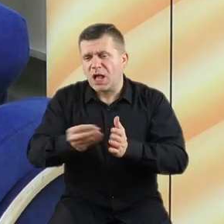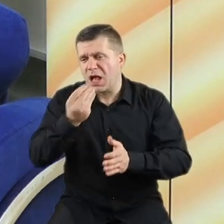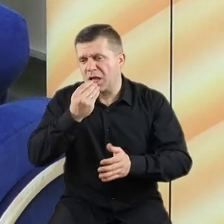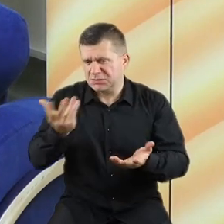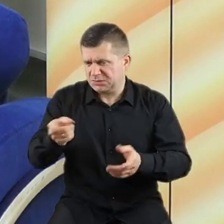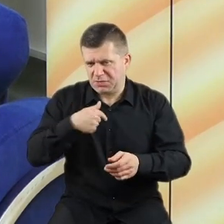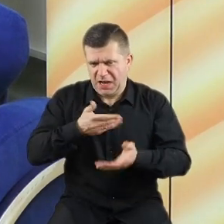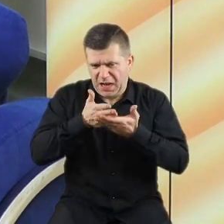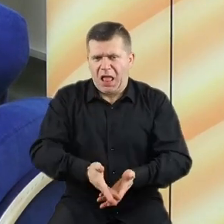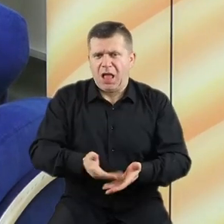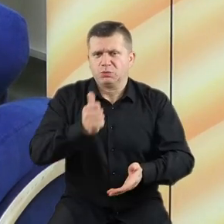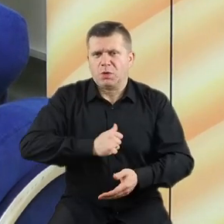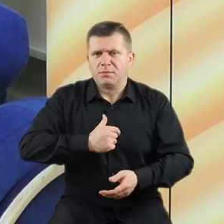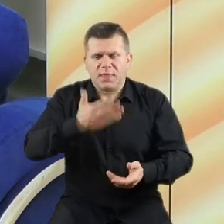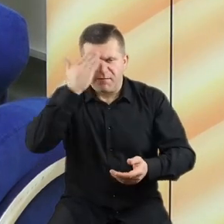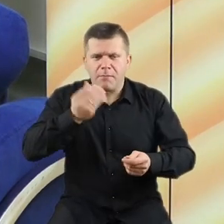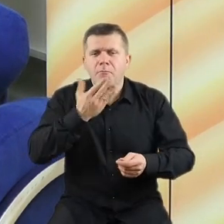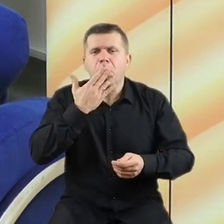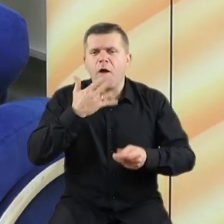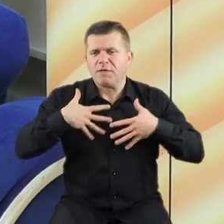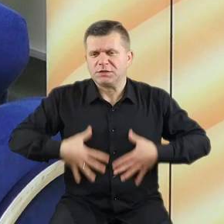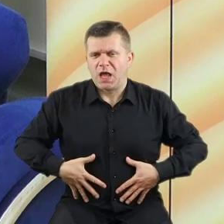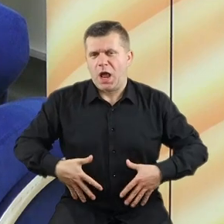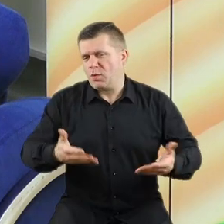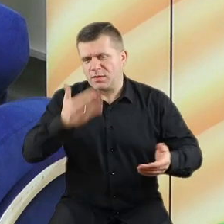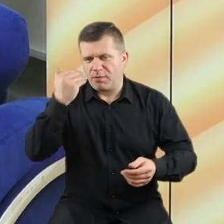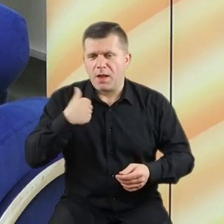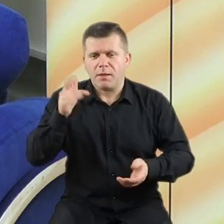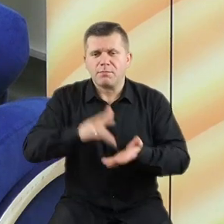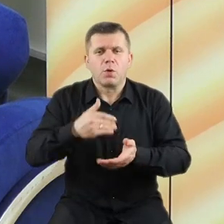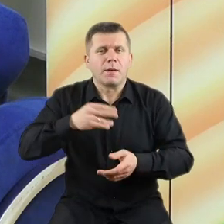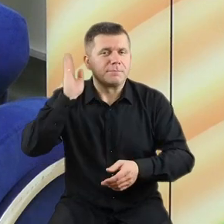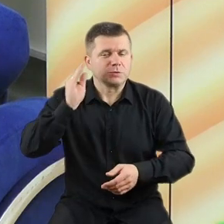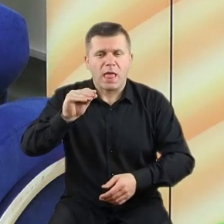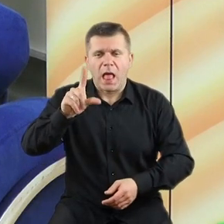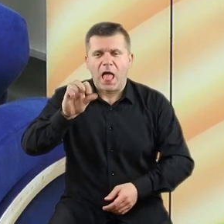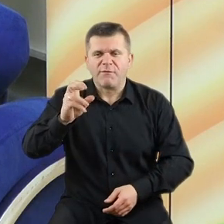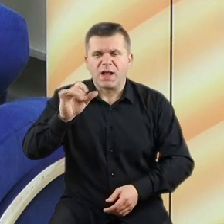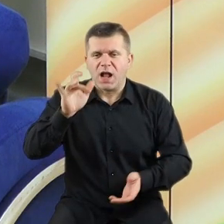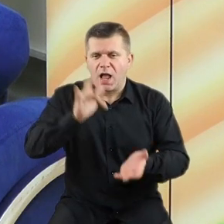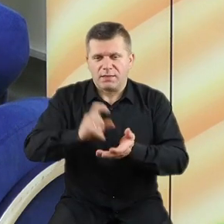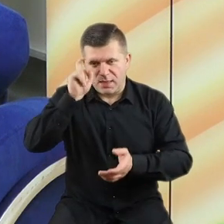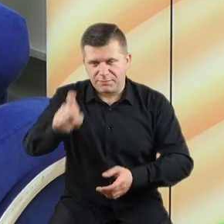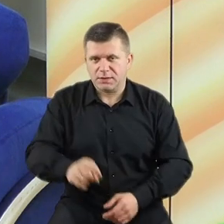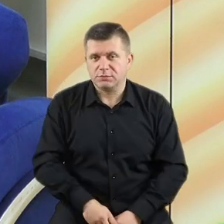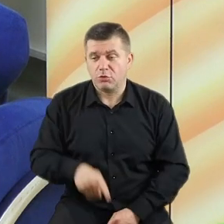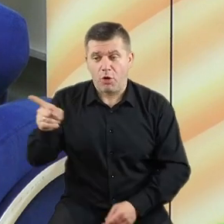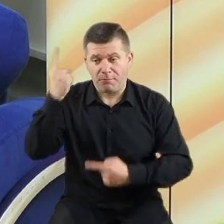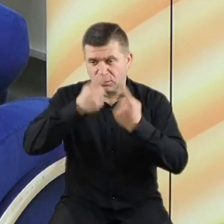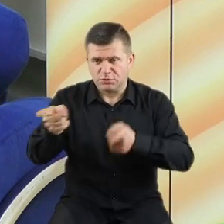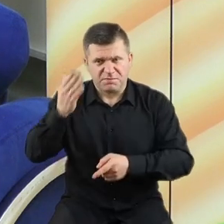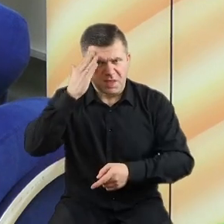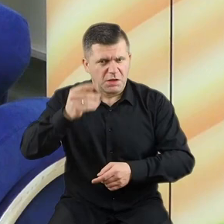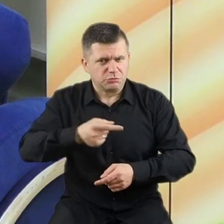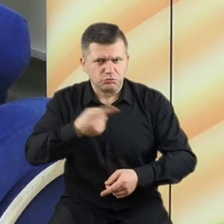radzę jakoś. Jakoś nie wiem, mowa ciała, nadrabiam. A jak byłam u Misia Elawika w Stuttgarcie, to jemu się wydawało, że on zna